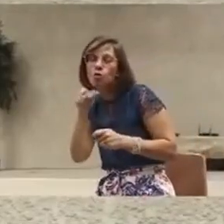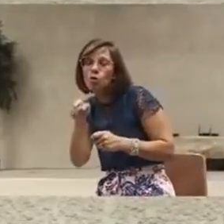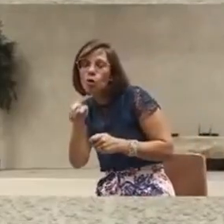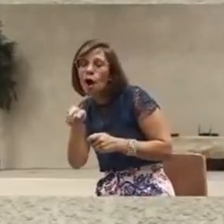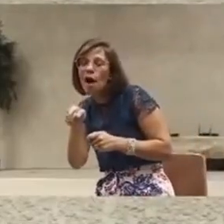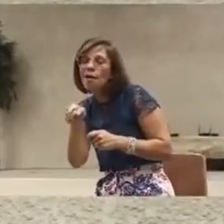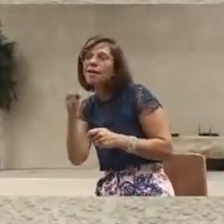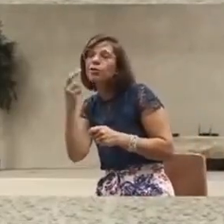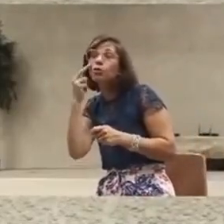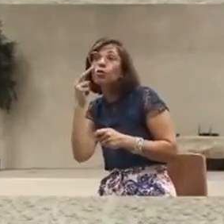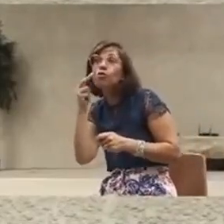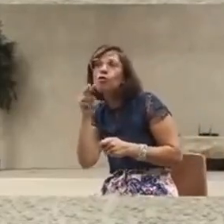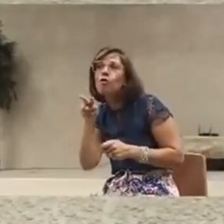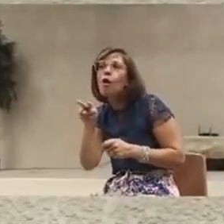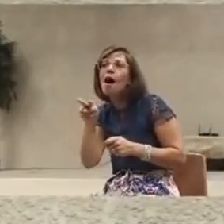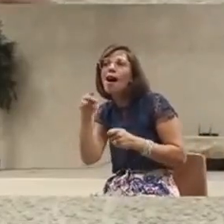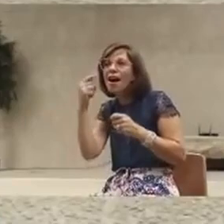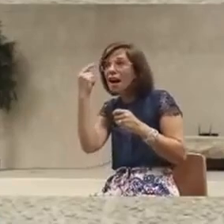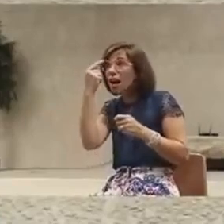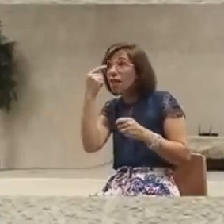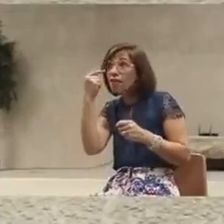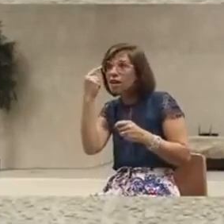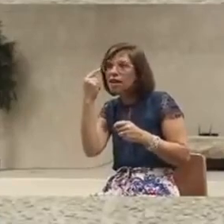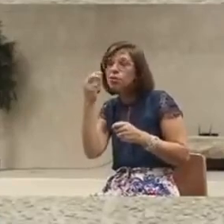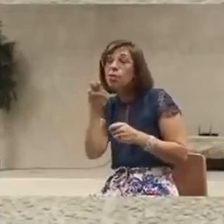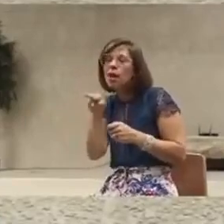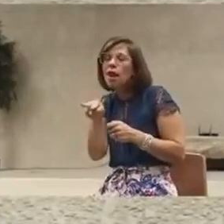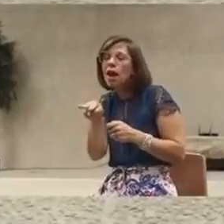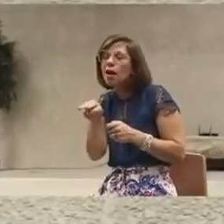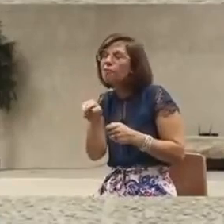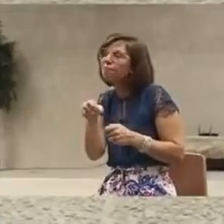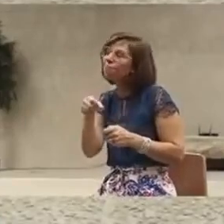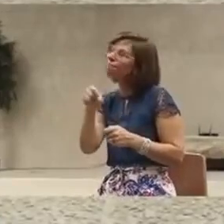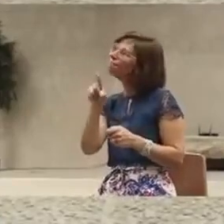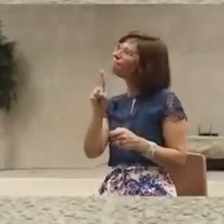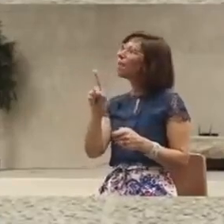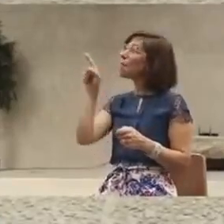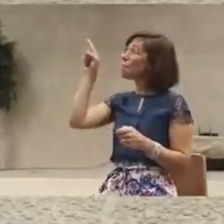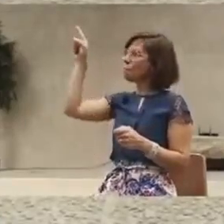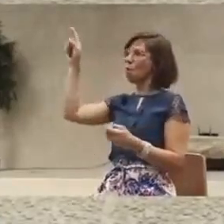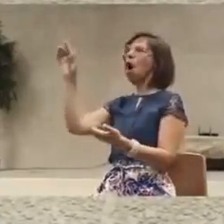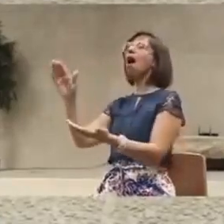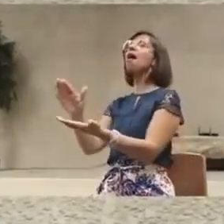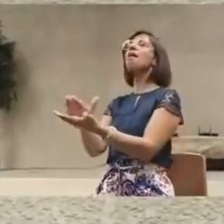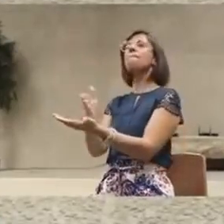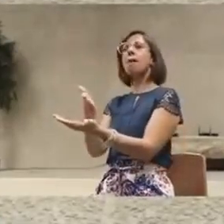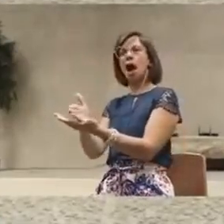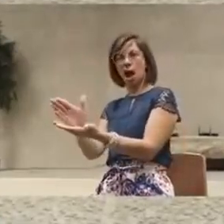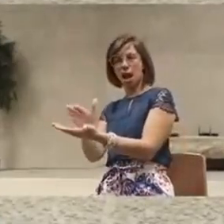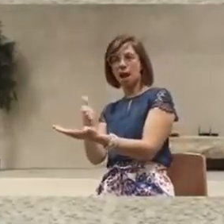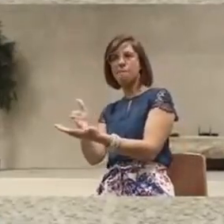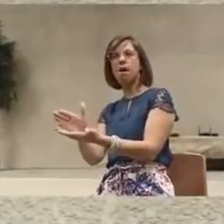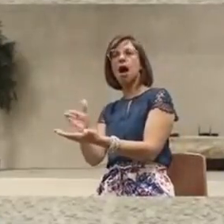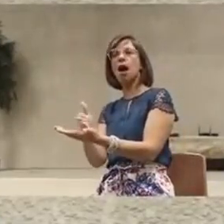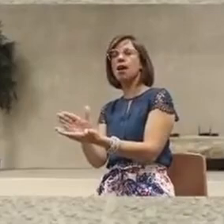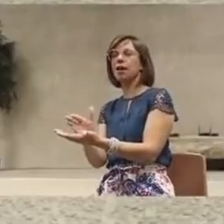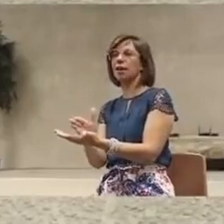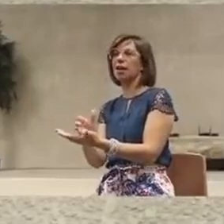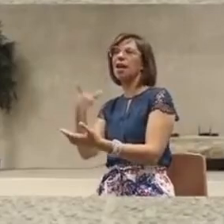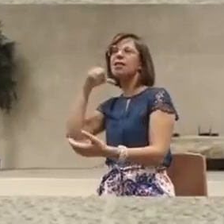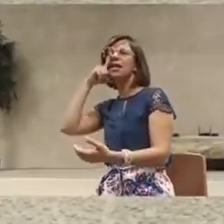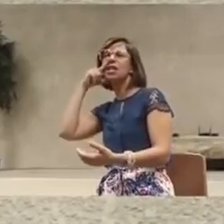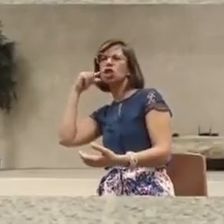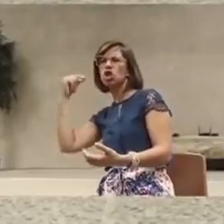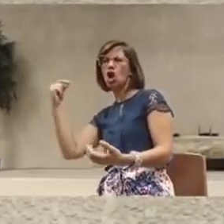pas. Toi, tu ne le sais pas. Mais à ton insu, 7000 hommes j'ai mis à part, ceux qui n'ont